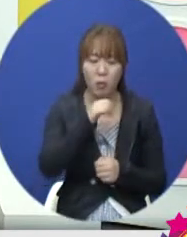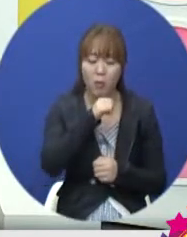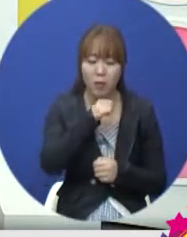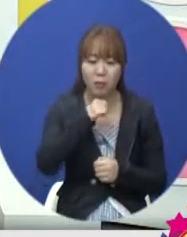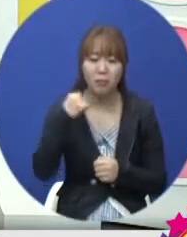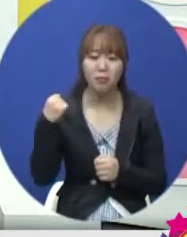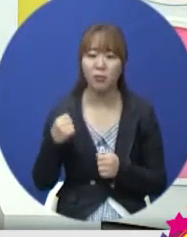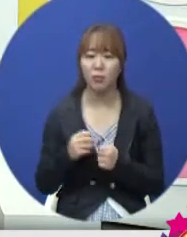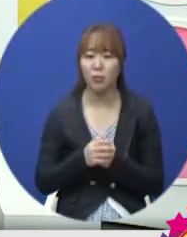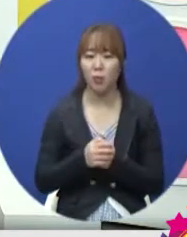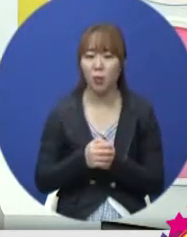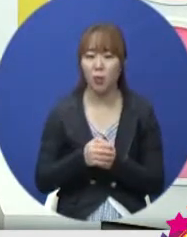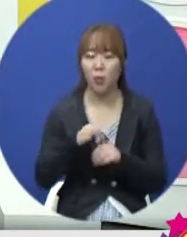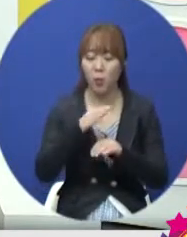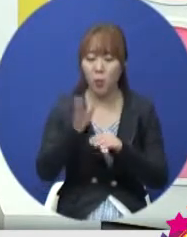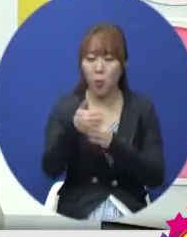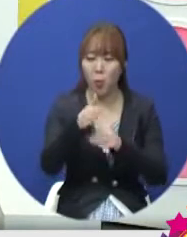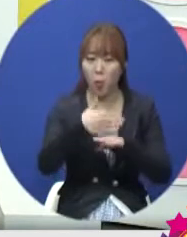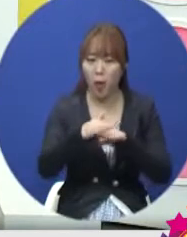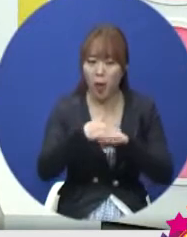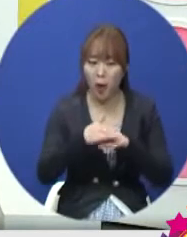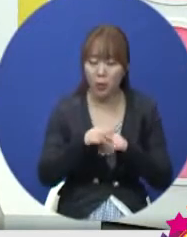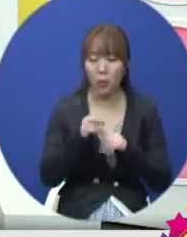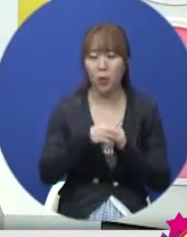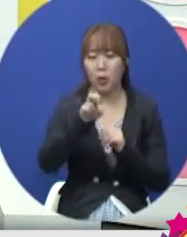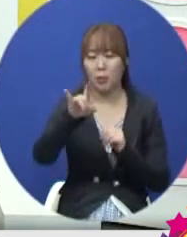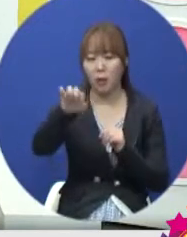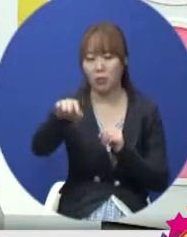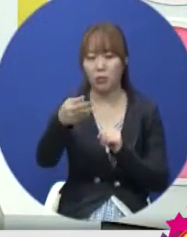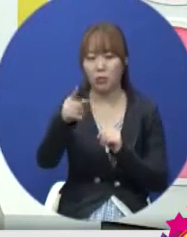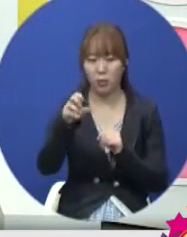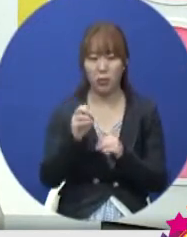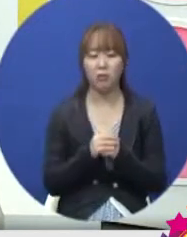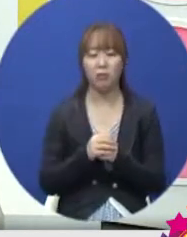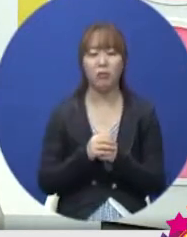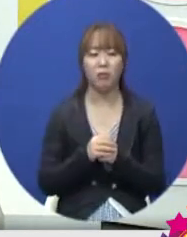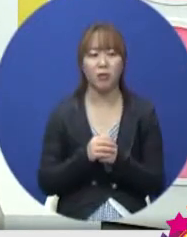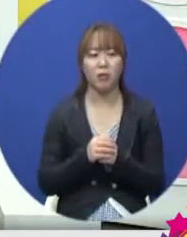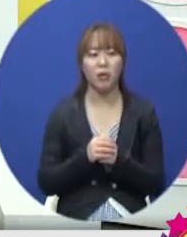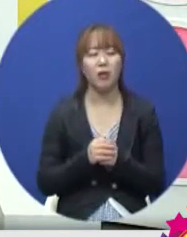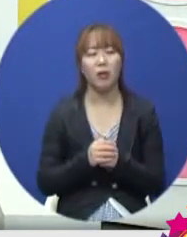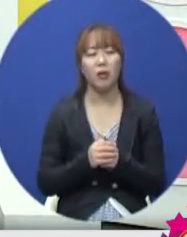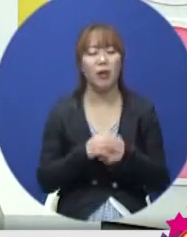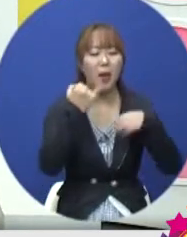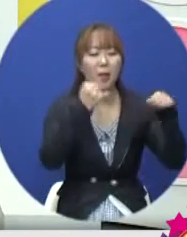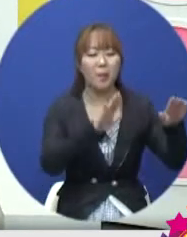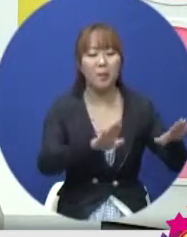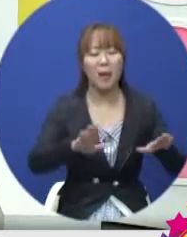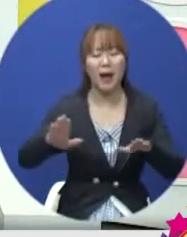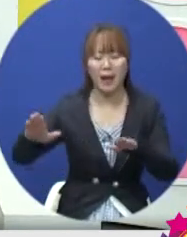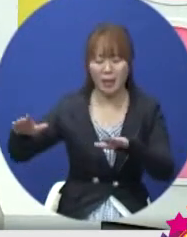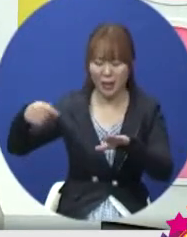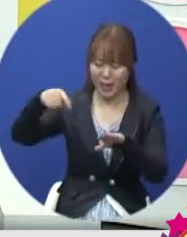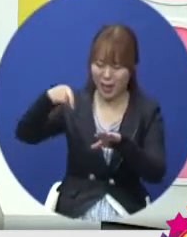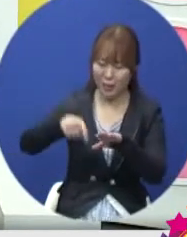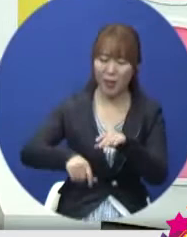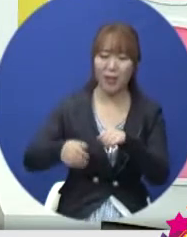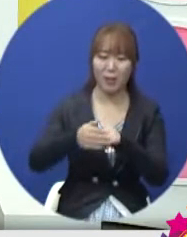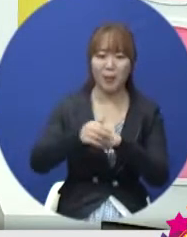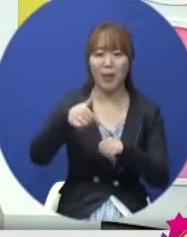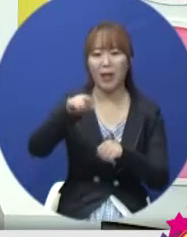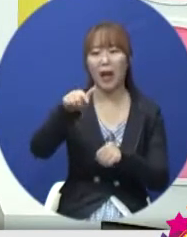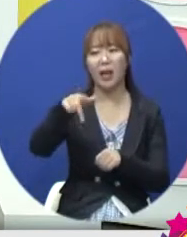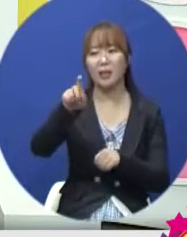맛있던데요 회가. 회가. 회랑 매운탕이랑. 무슨 회인지 모르고요. 여기는 바다가 깊기 때문에 네. 주로 네. 가자미